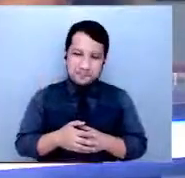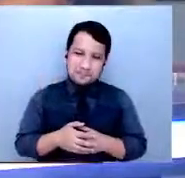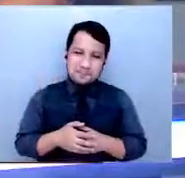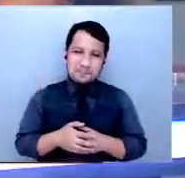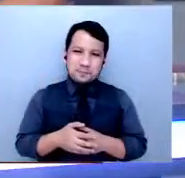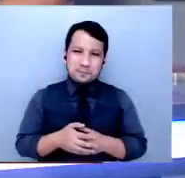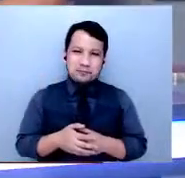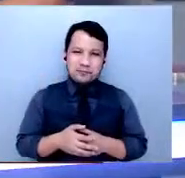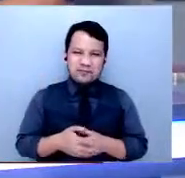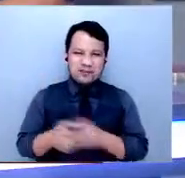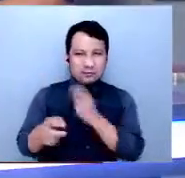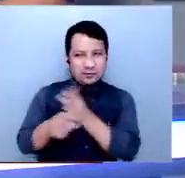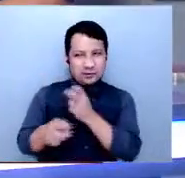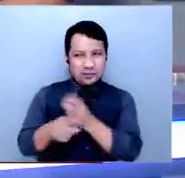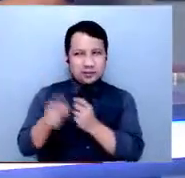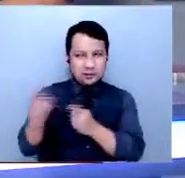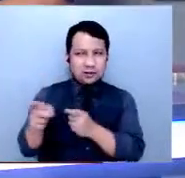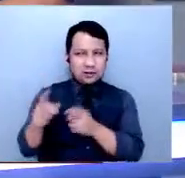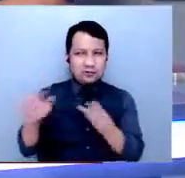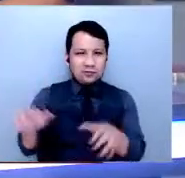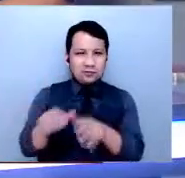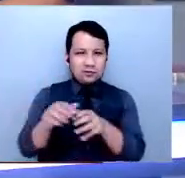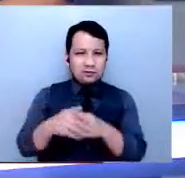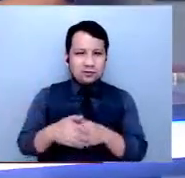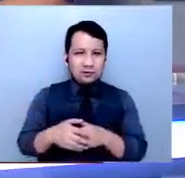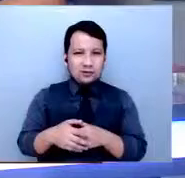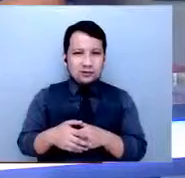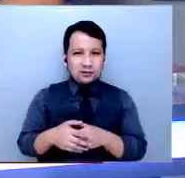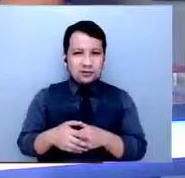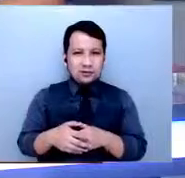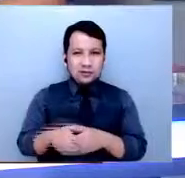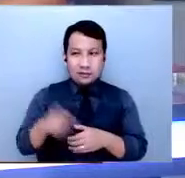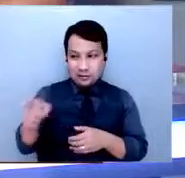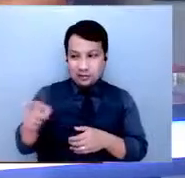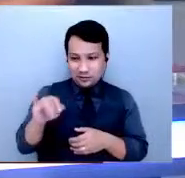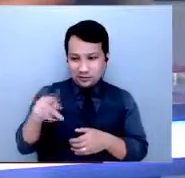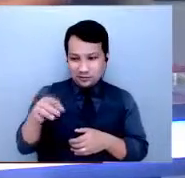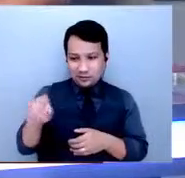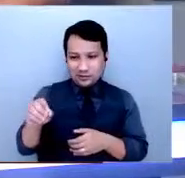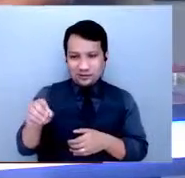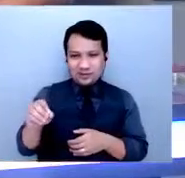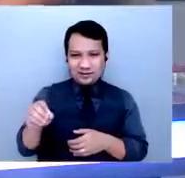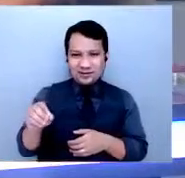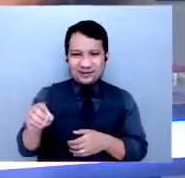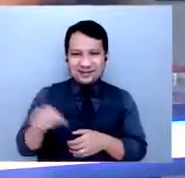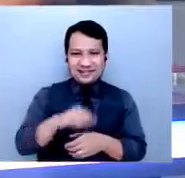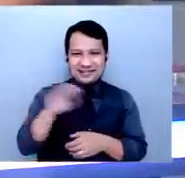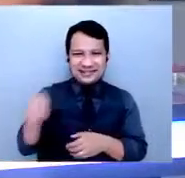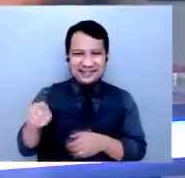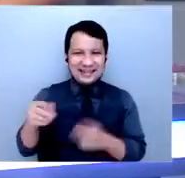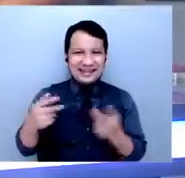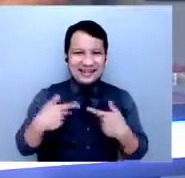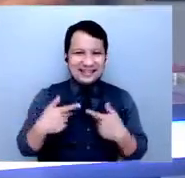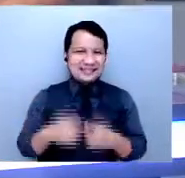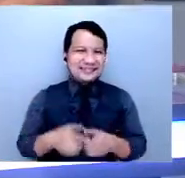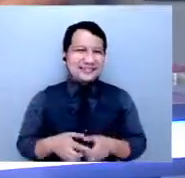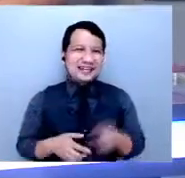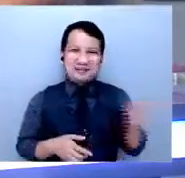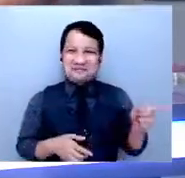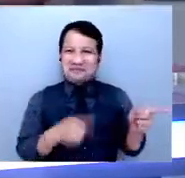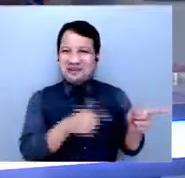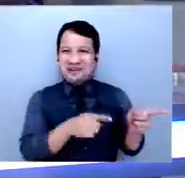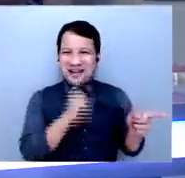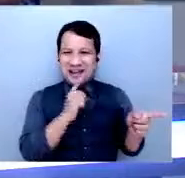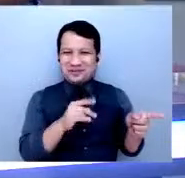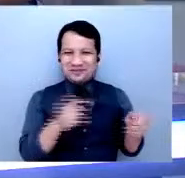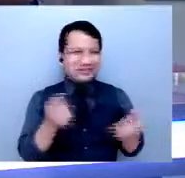Mahirap ang trabaho niya. Yun pero tama-tama, may TikTok account ka na. So... Sabi ko na, ihihirit mo eh. Sabi ko ni, naunahan